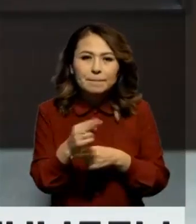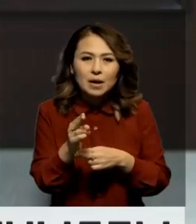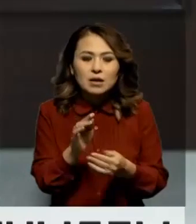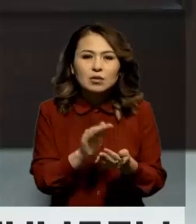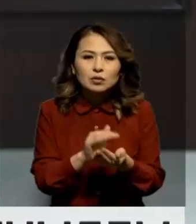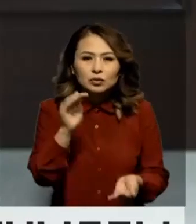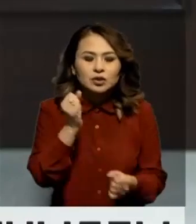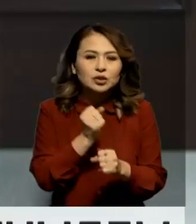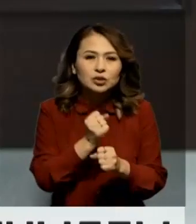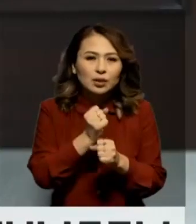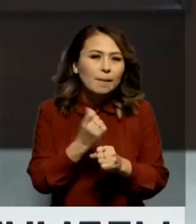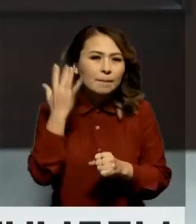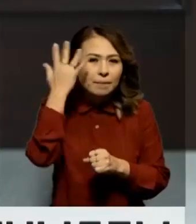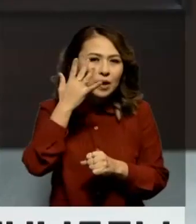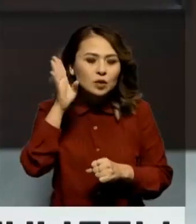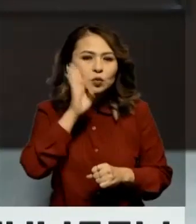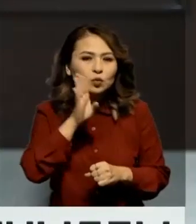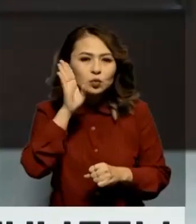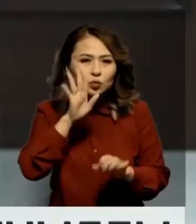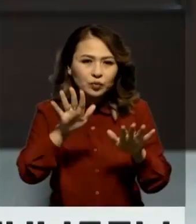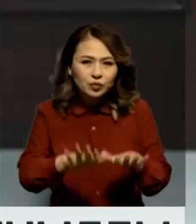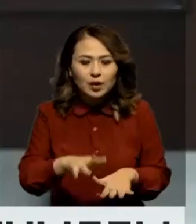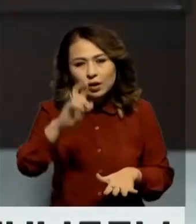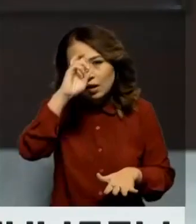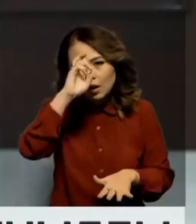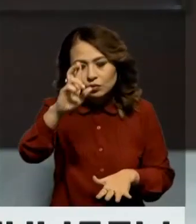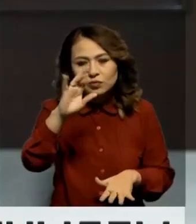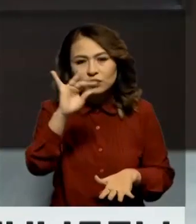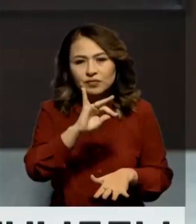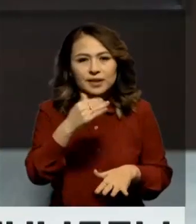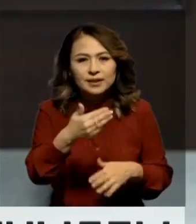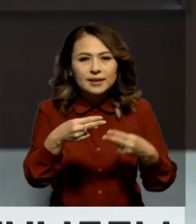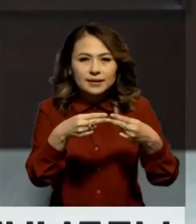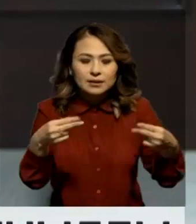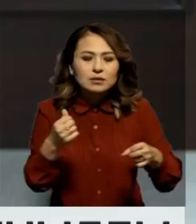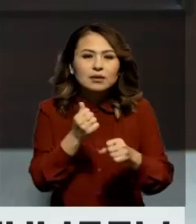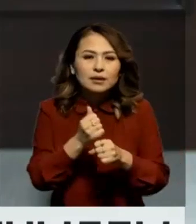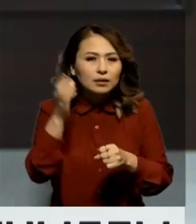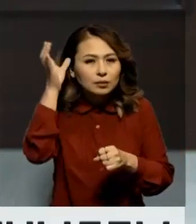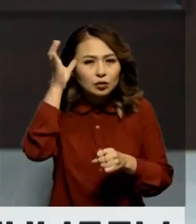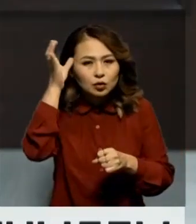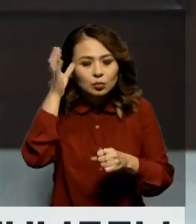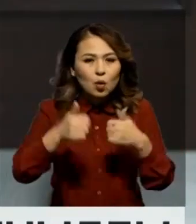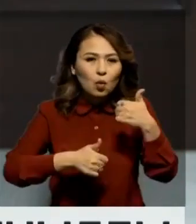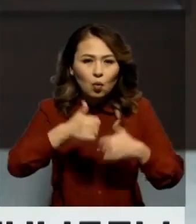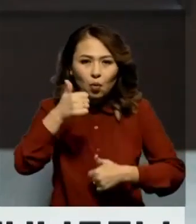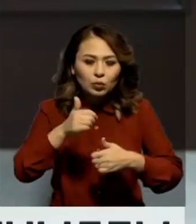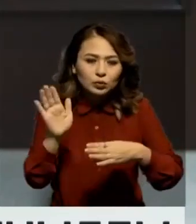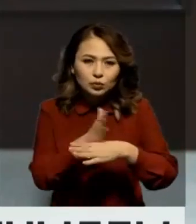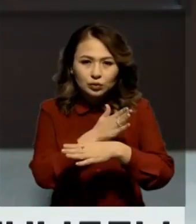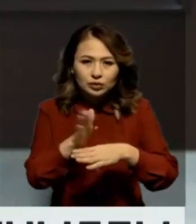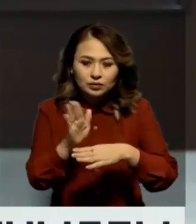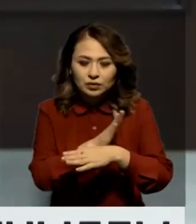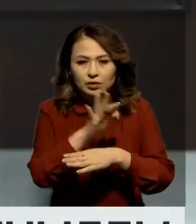шаруашылықтарын, осы мақсаттағы су айдындарын мемлекеттік және оларға теңестірілген ғылыми ұйымдарға конкурстан тыс бекіту